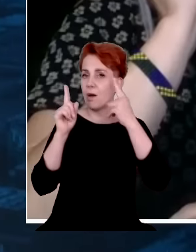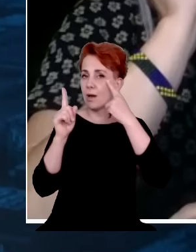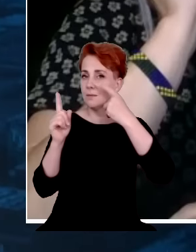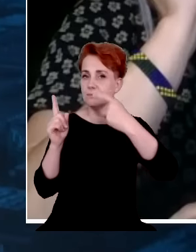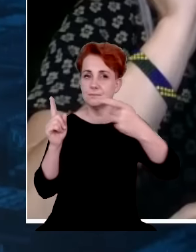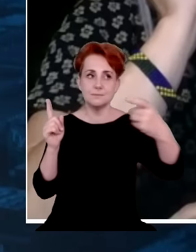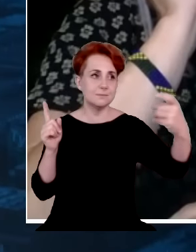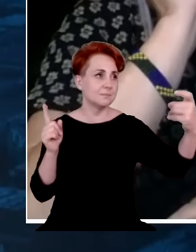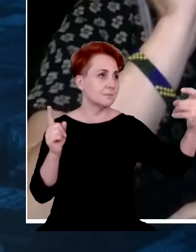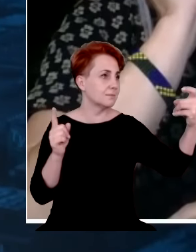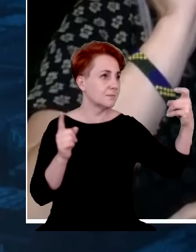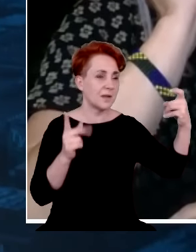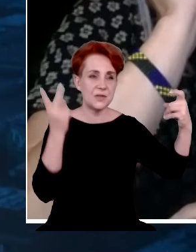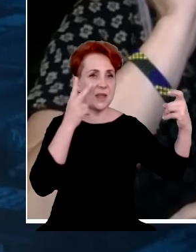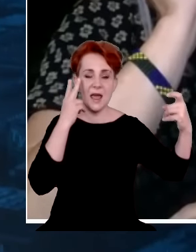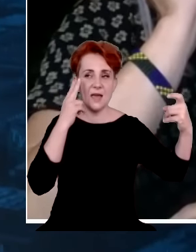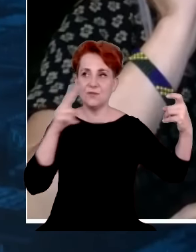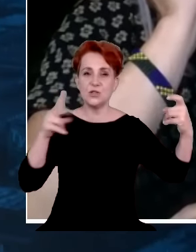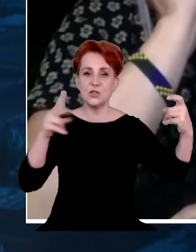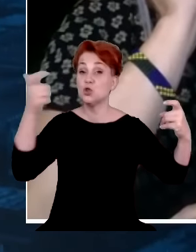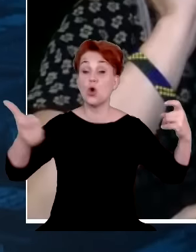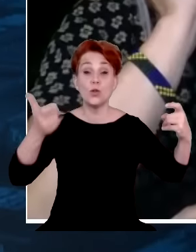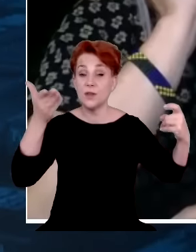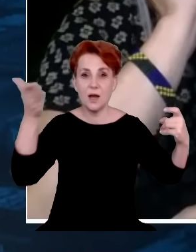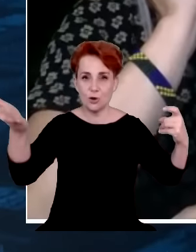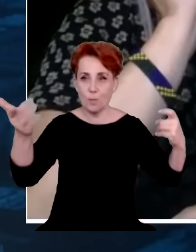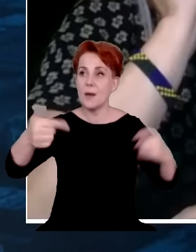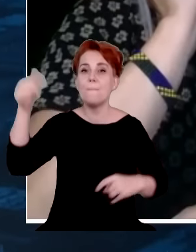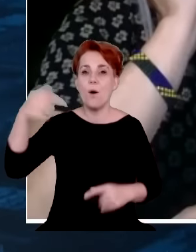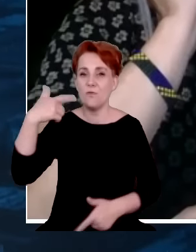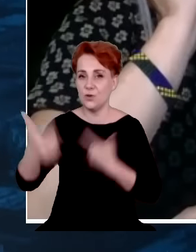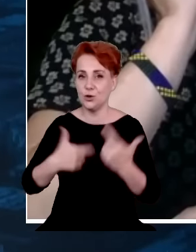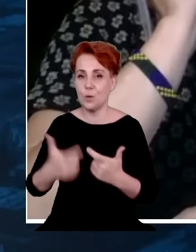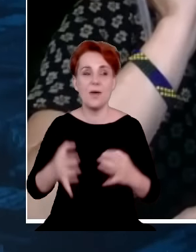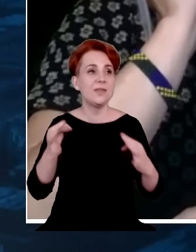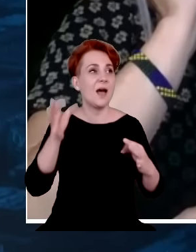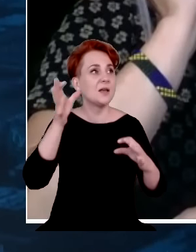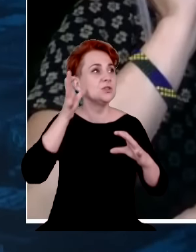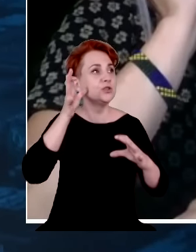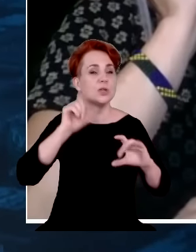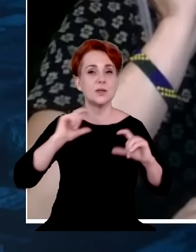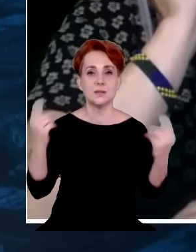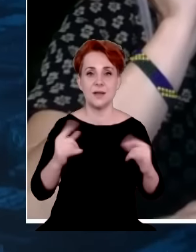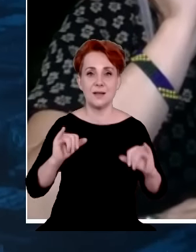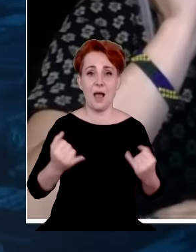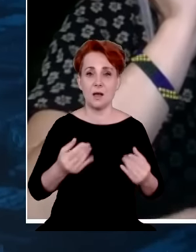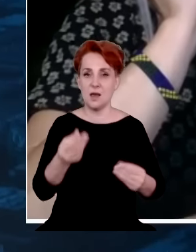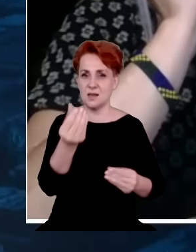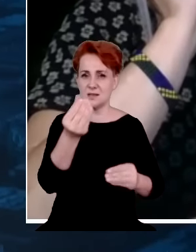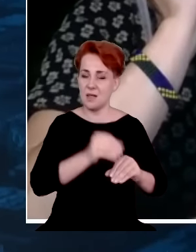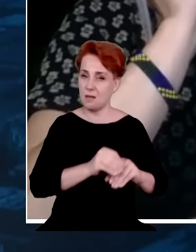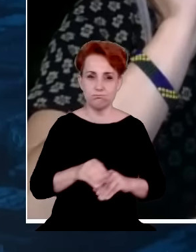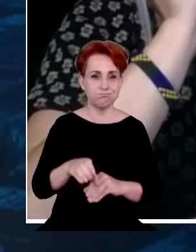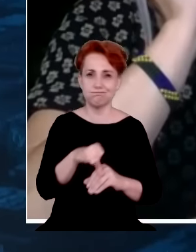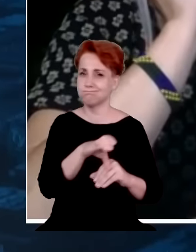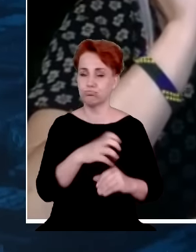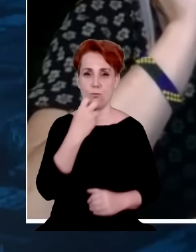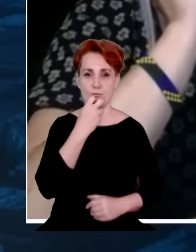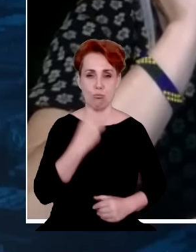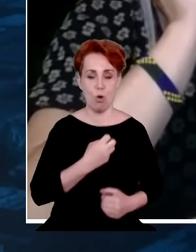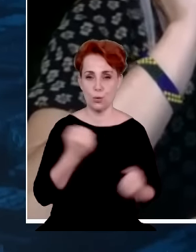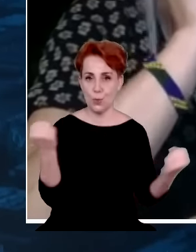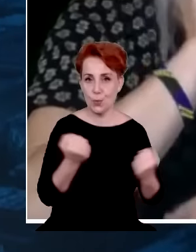tego czego nie robią a powinni od tego co się dzieje Proszę zauważyć drastyczny wzrost cen prądu